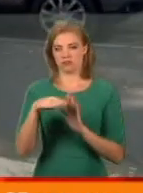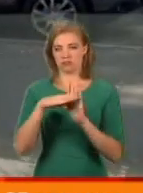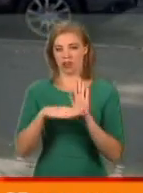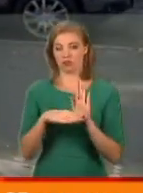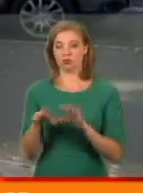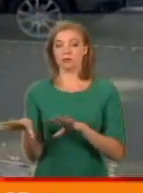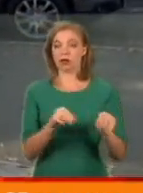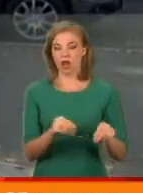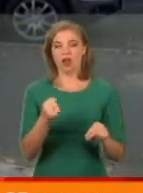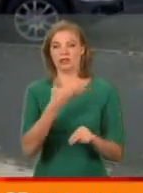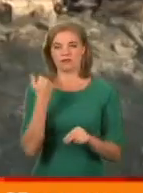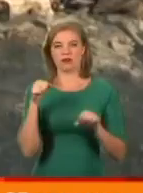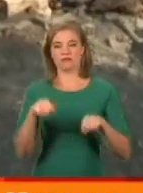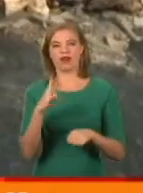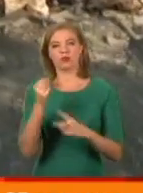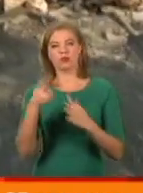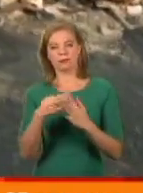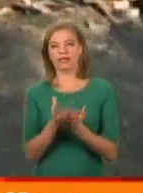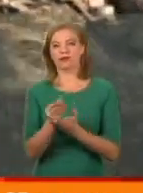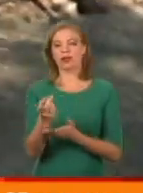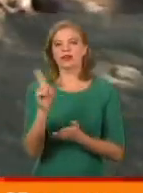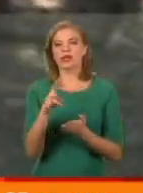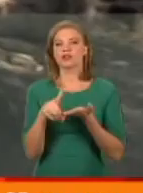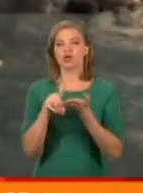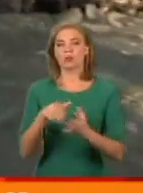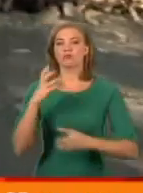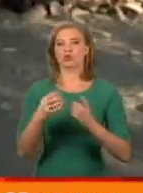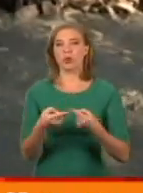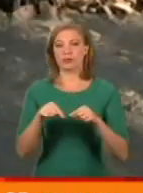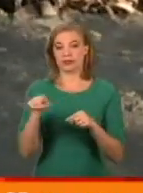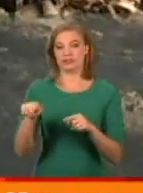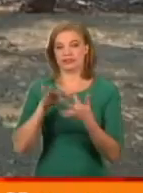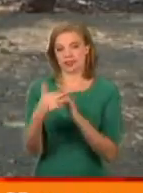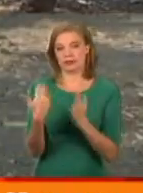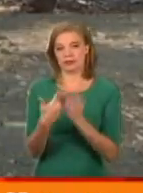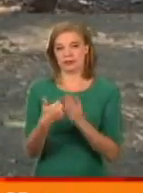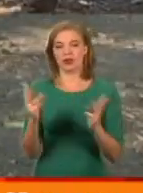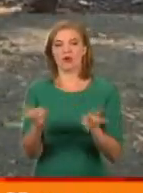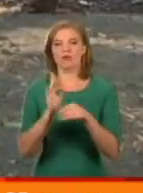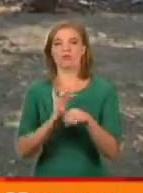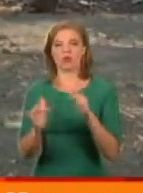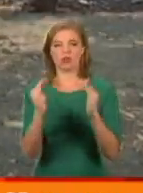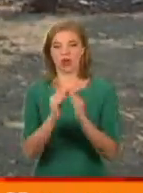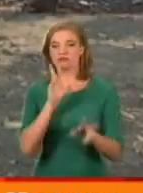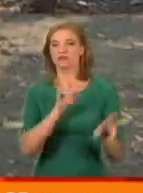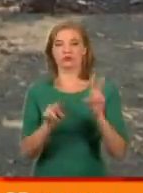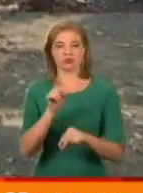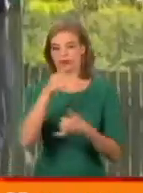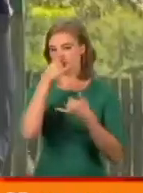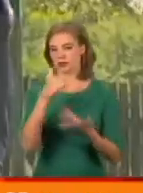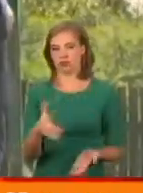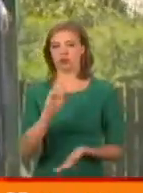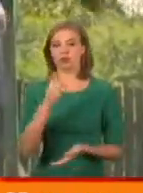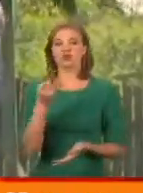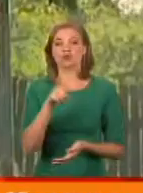переселенців, а отже й на пільги та виплати. Навіть на допомогу міжнародних організацій мешканці, наприклад, погорілих хат у Зайцевому, сподіватися не